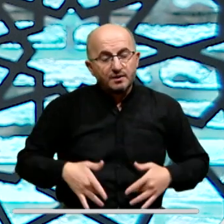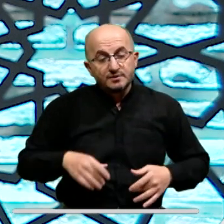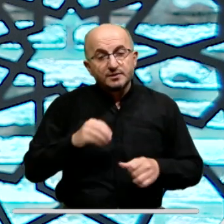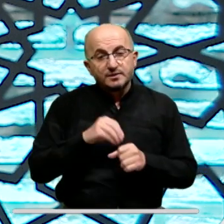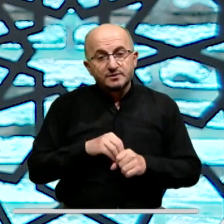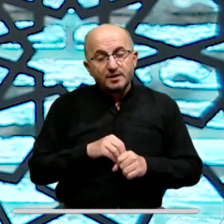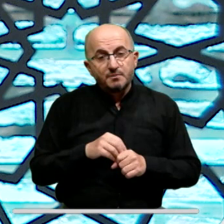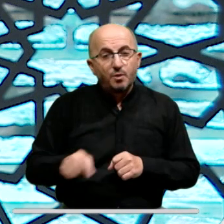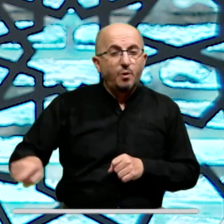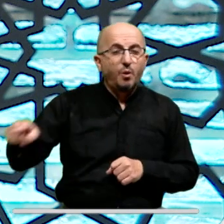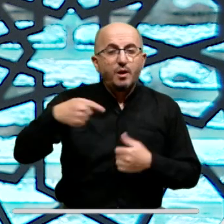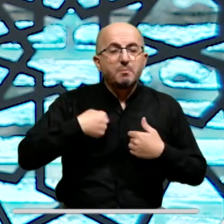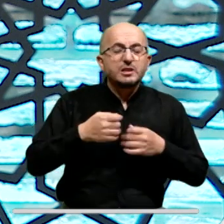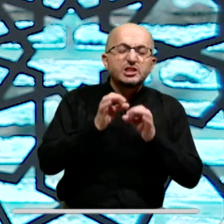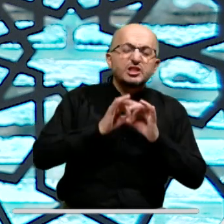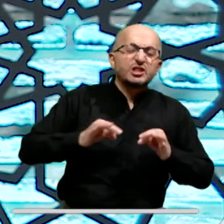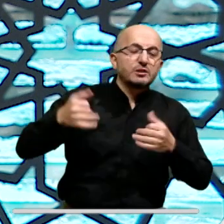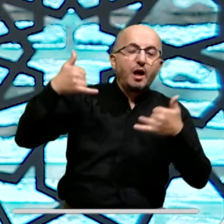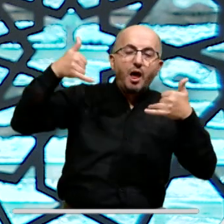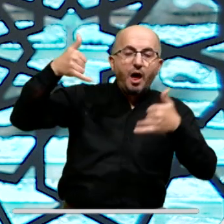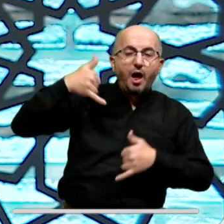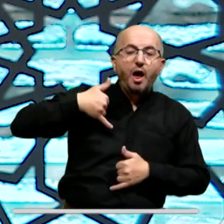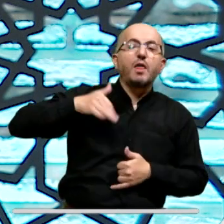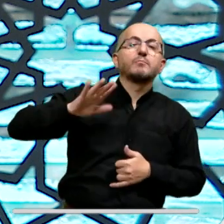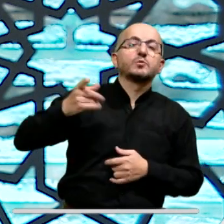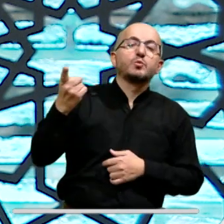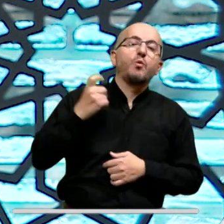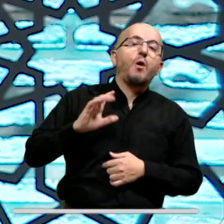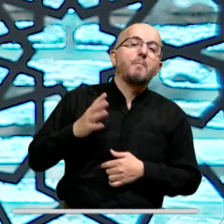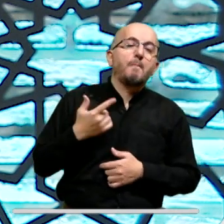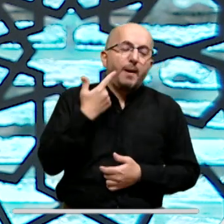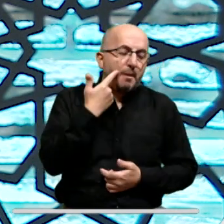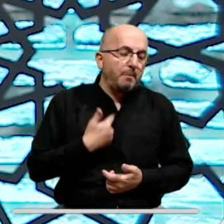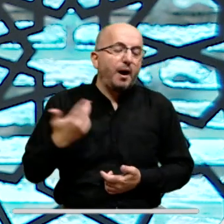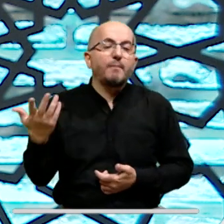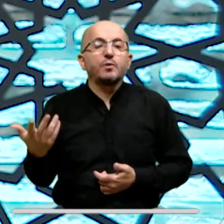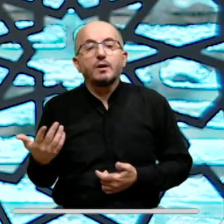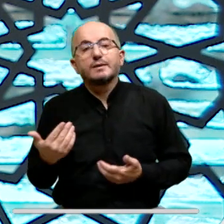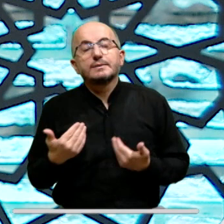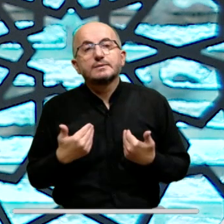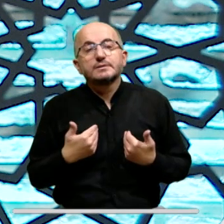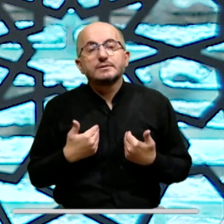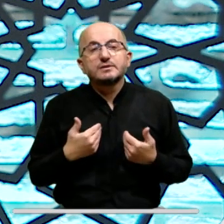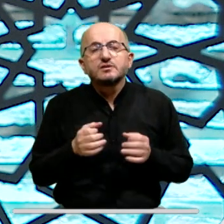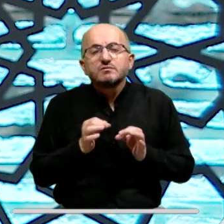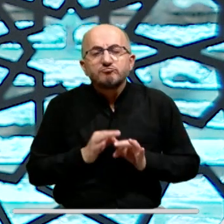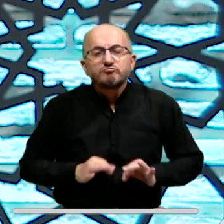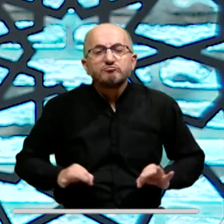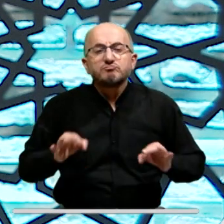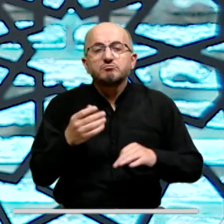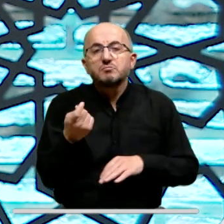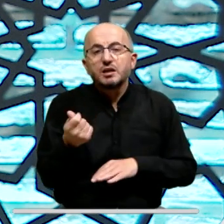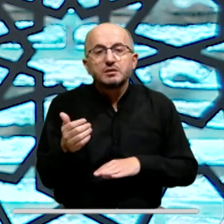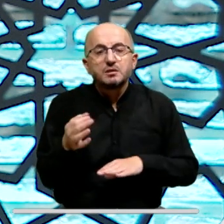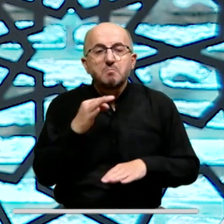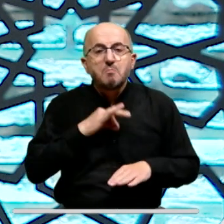için. Ama onlar beni hiç arayıp sormuyor. Hiç yani ilgilenmiyorlar. Bizimle yani hiçbir şekilde maddi